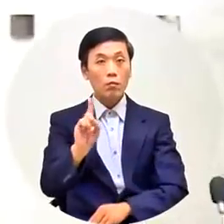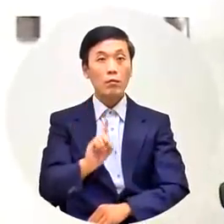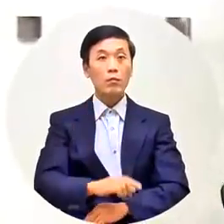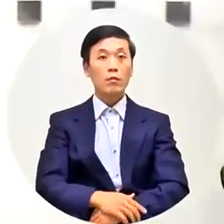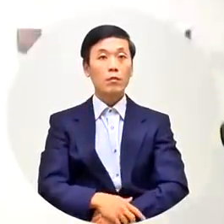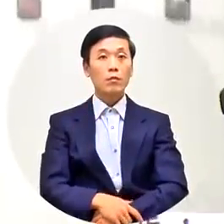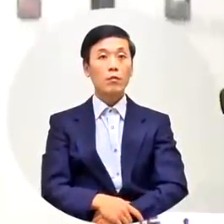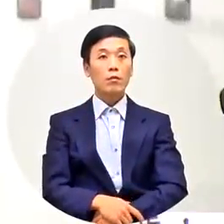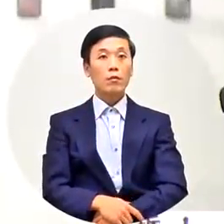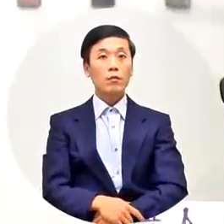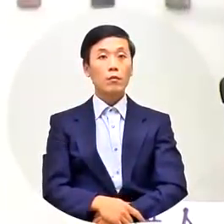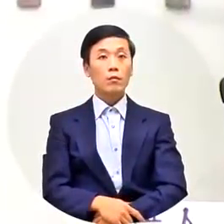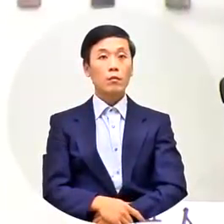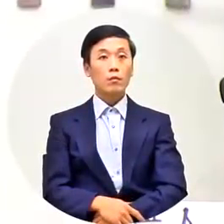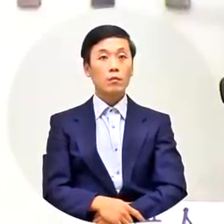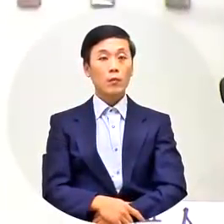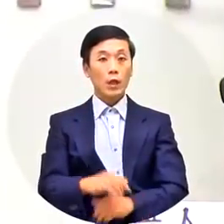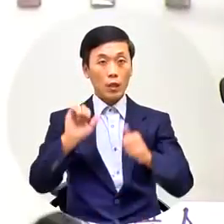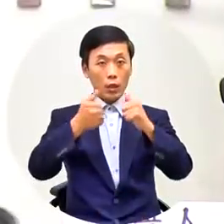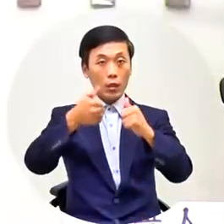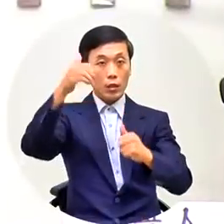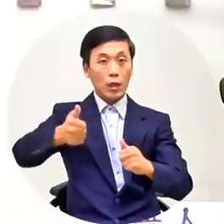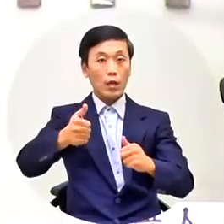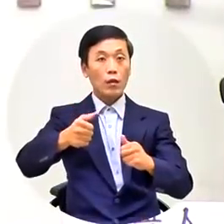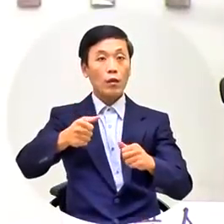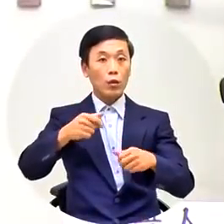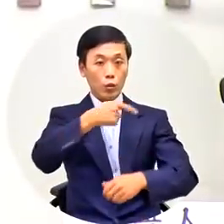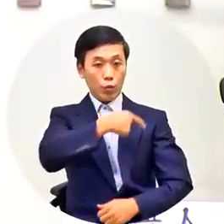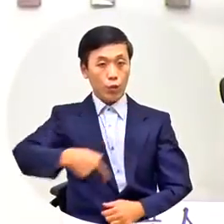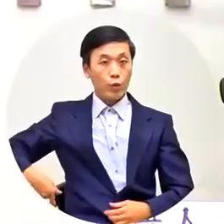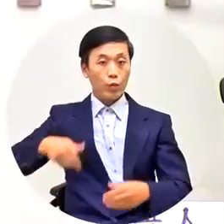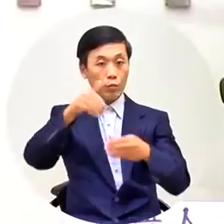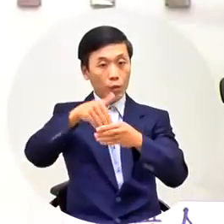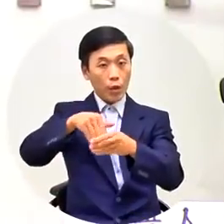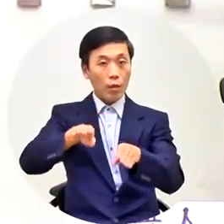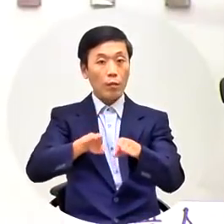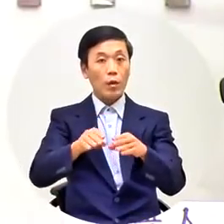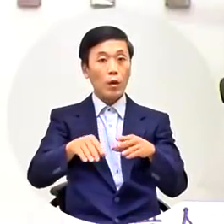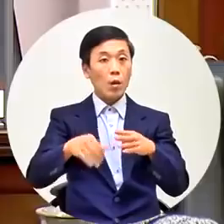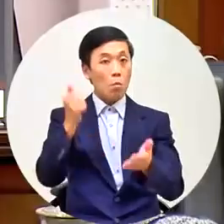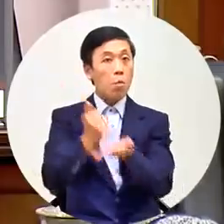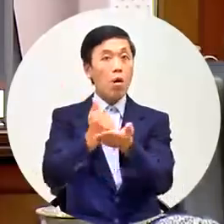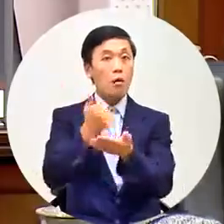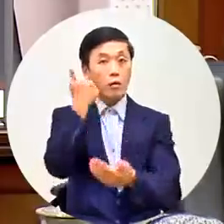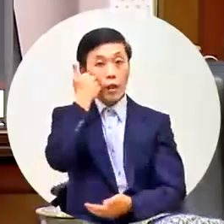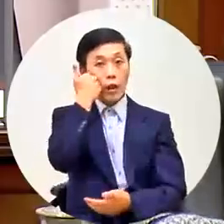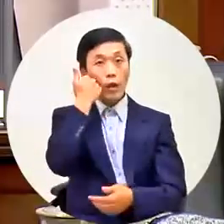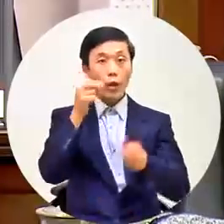议长选举开票结果，许坤元议员得票38张，